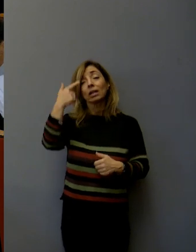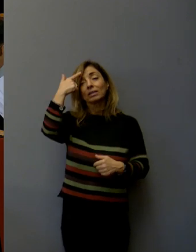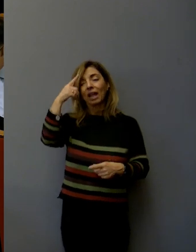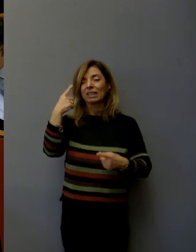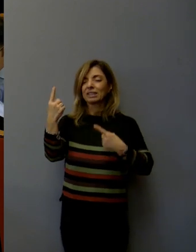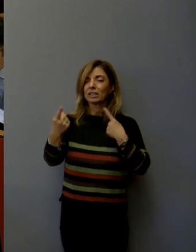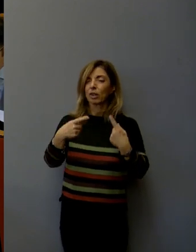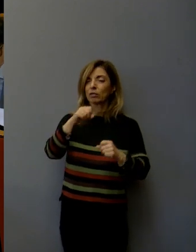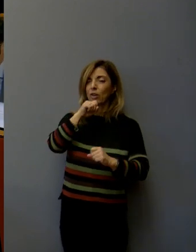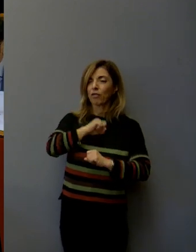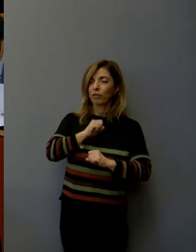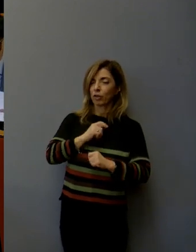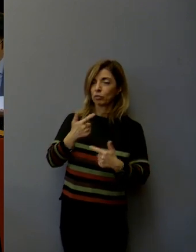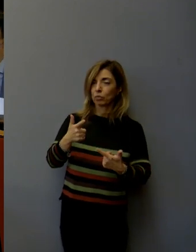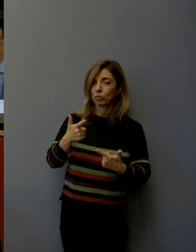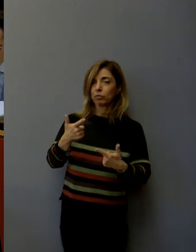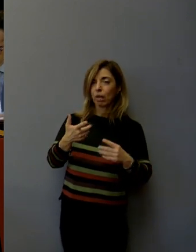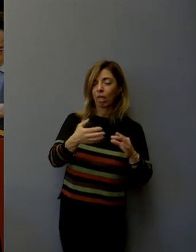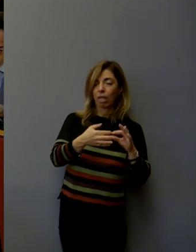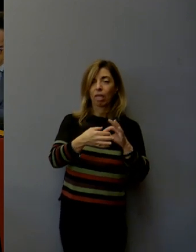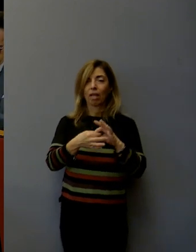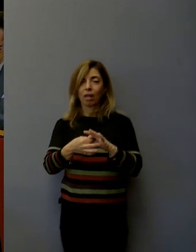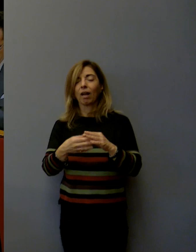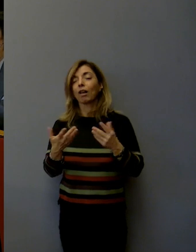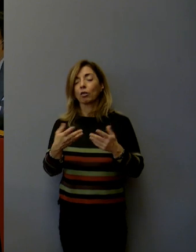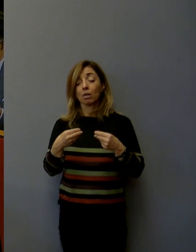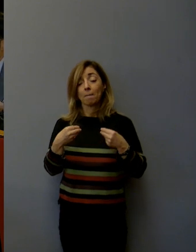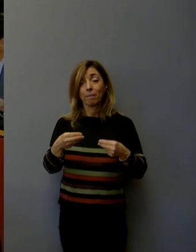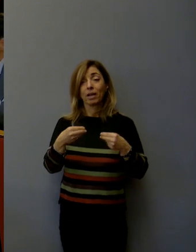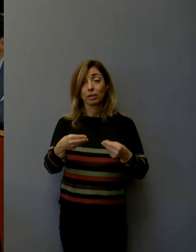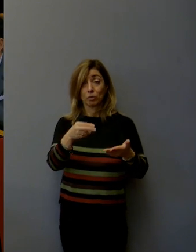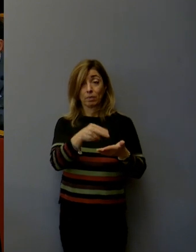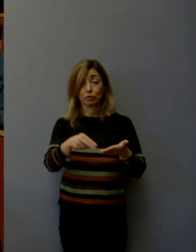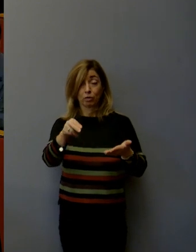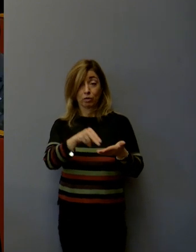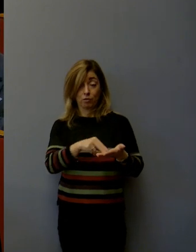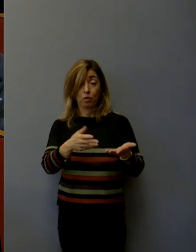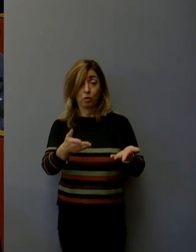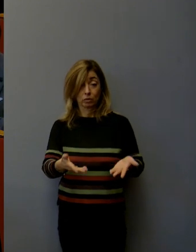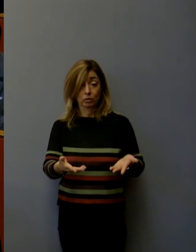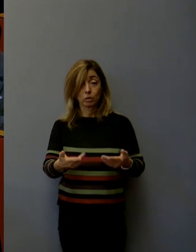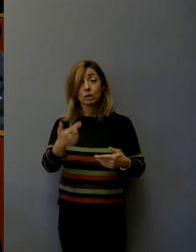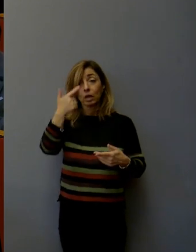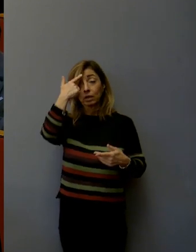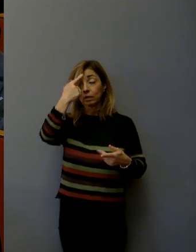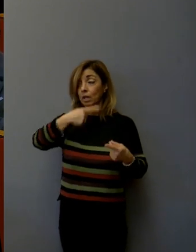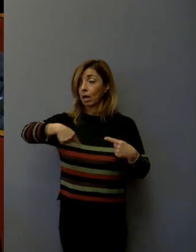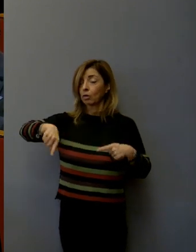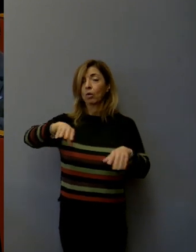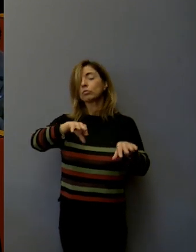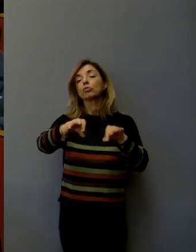anche su quella che è la partecipazione in termini di voto sappiamo che noi siamo stati qua Siamo stati eletti e chiaramente